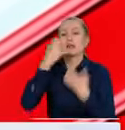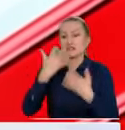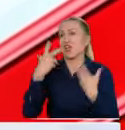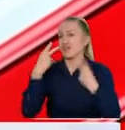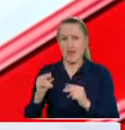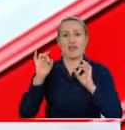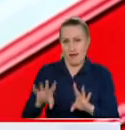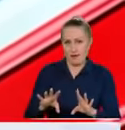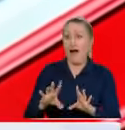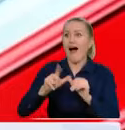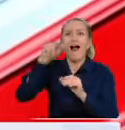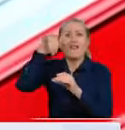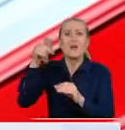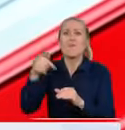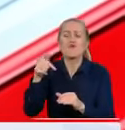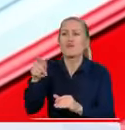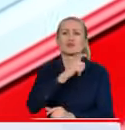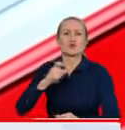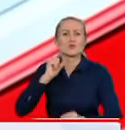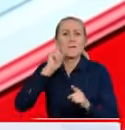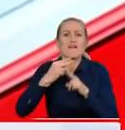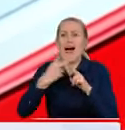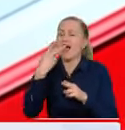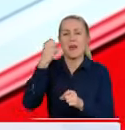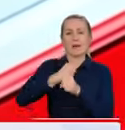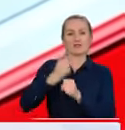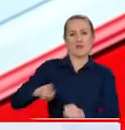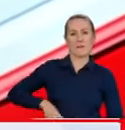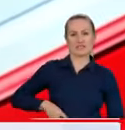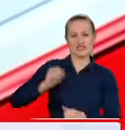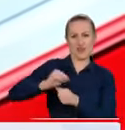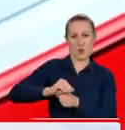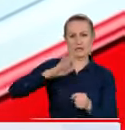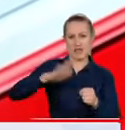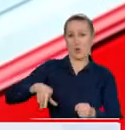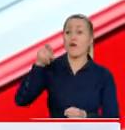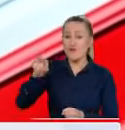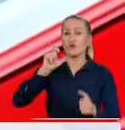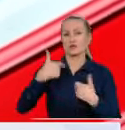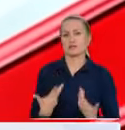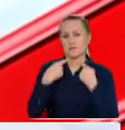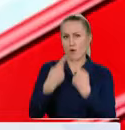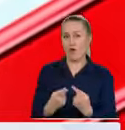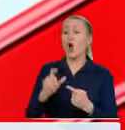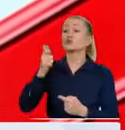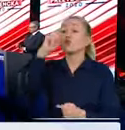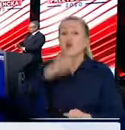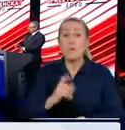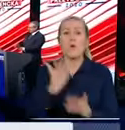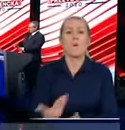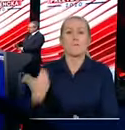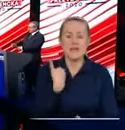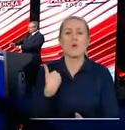nie pracownik Ministerstwa Edukacji Narodowej. I tyle, co mam do powiedzenia. Zło się już stało. Trzeba to odwrócić.